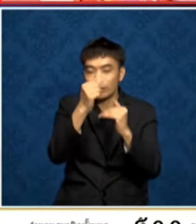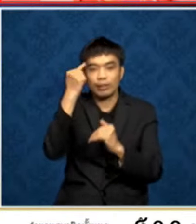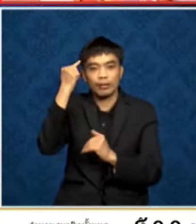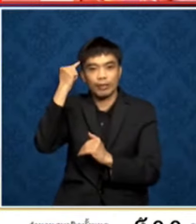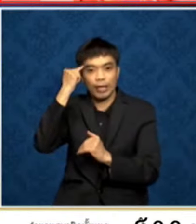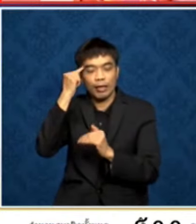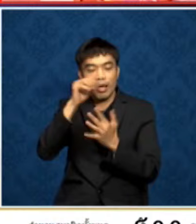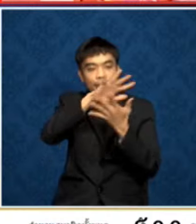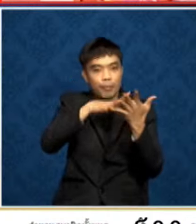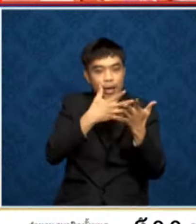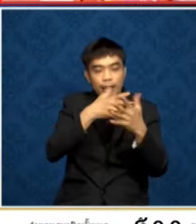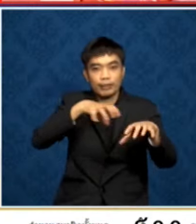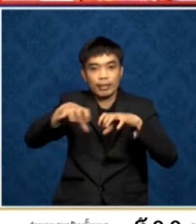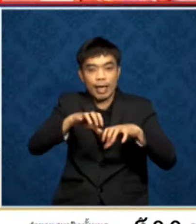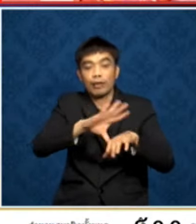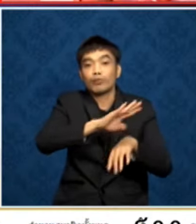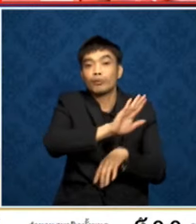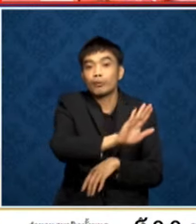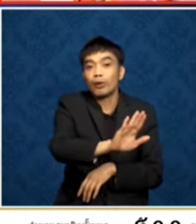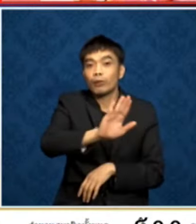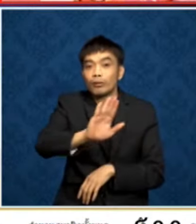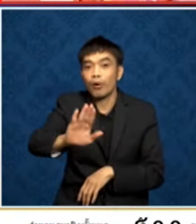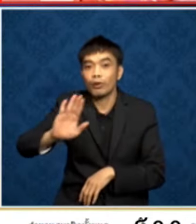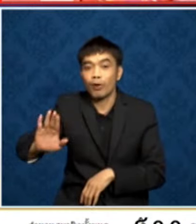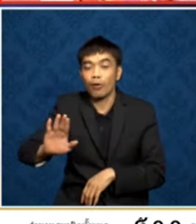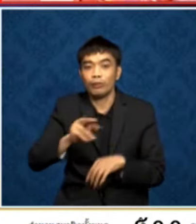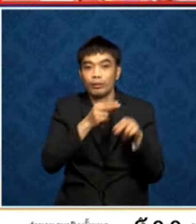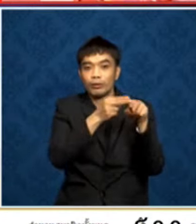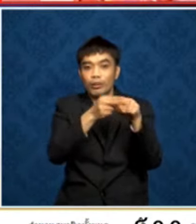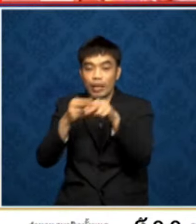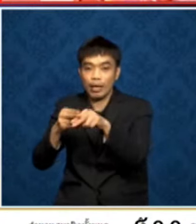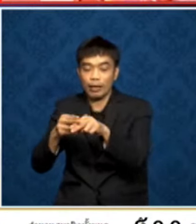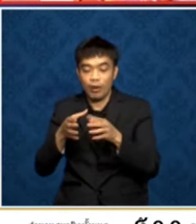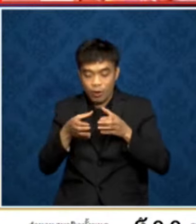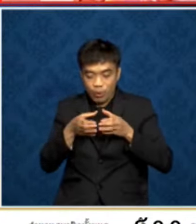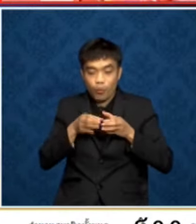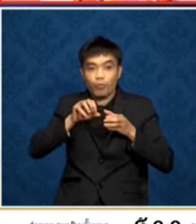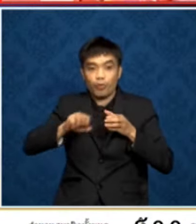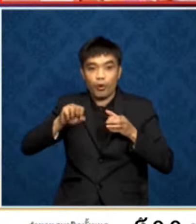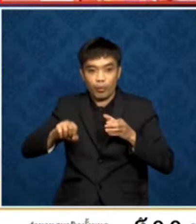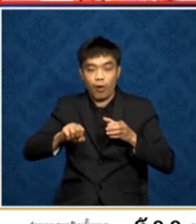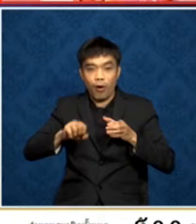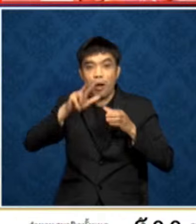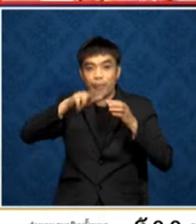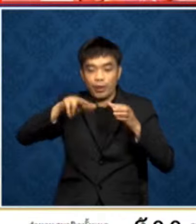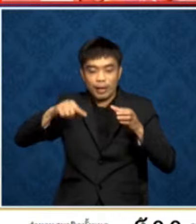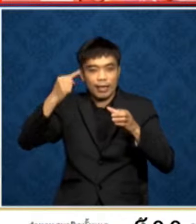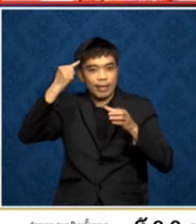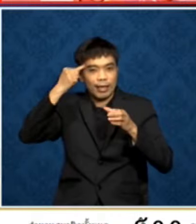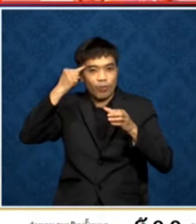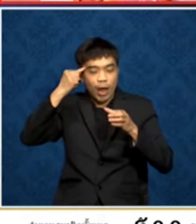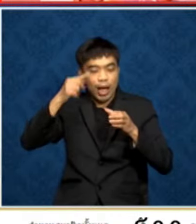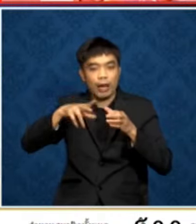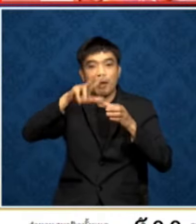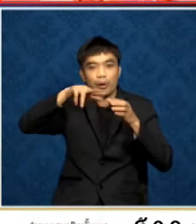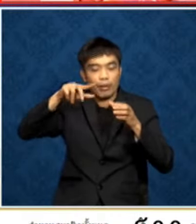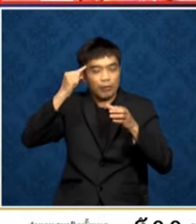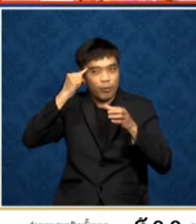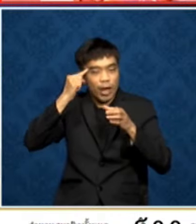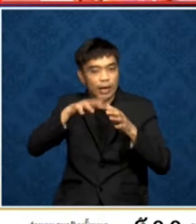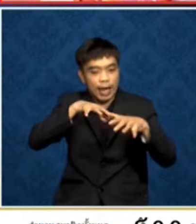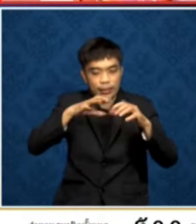ของพื้นที่ตัวเองพรรคเพื่อไทยมองว่าเรื่องการกระจายอำนาจสู่ท้องถิ่นเป็นเรื่องใหญ่และต้อง